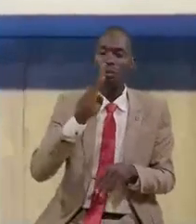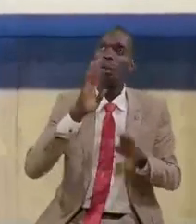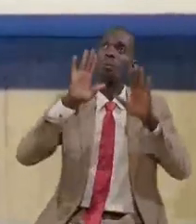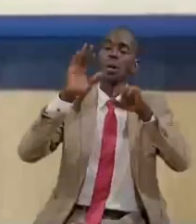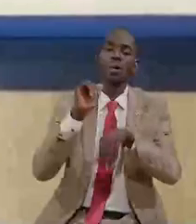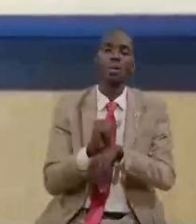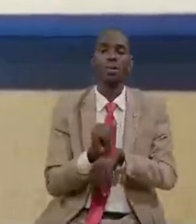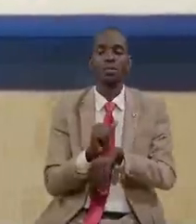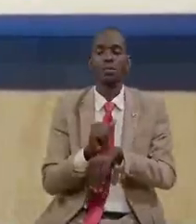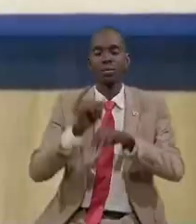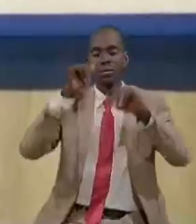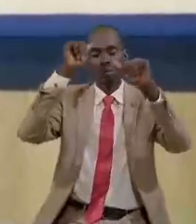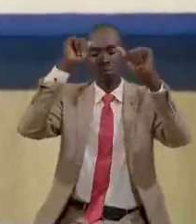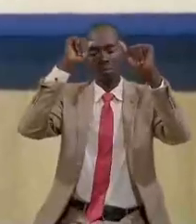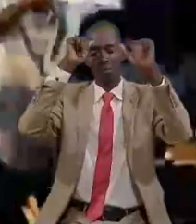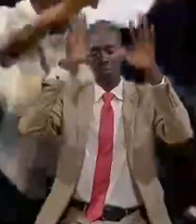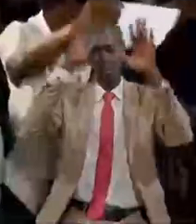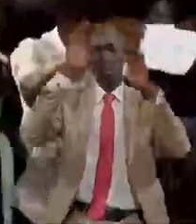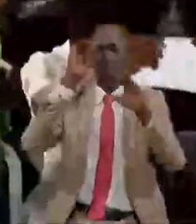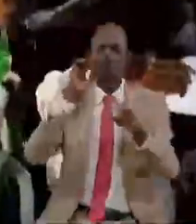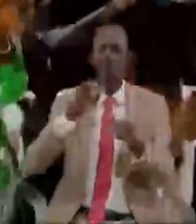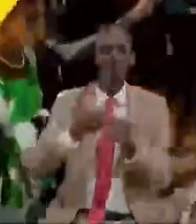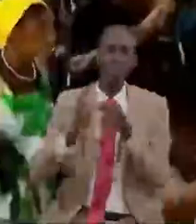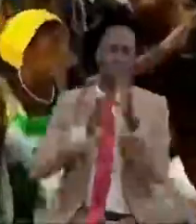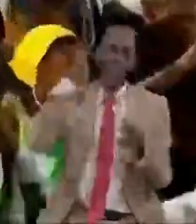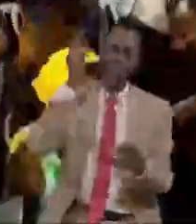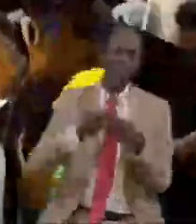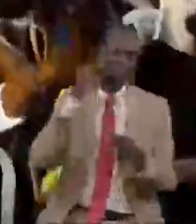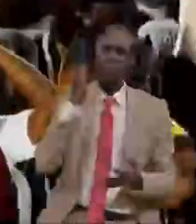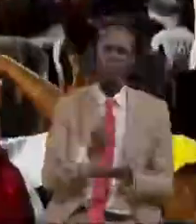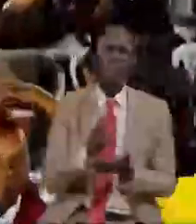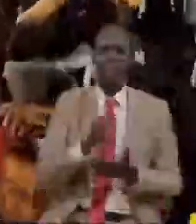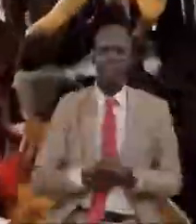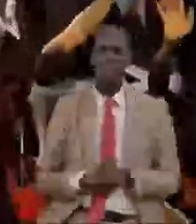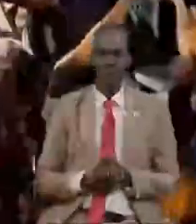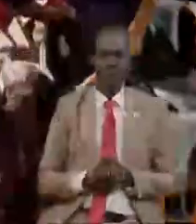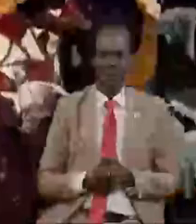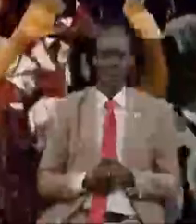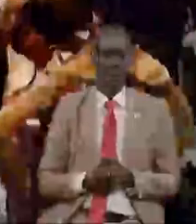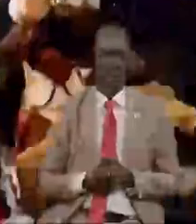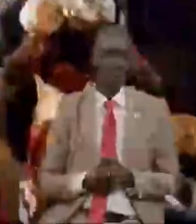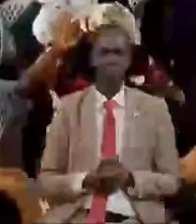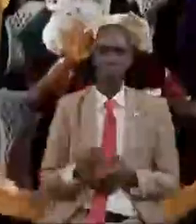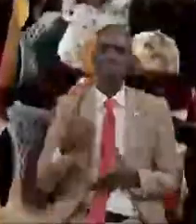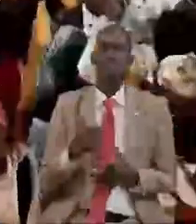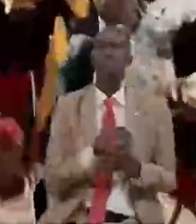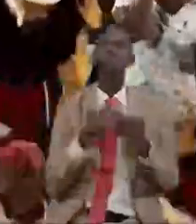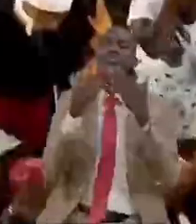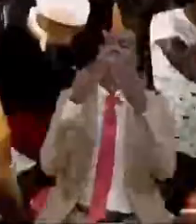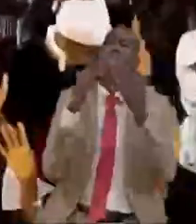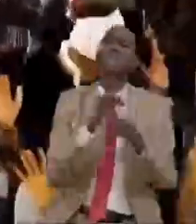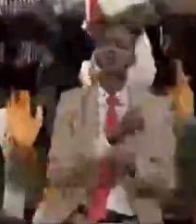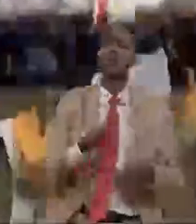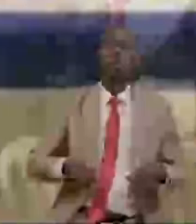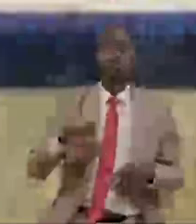Père, au nom de Jésus, nous te remercions, Seigneur, pour l'agneau